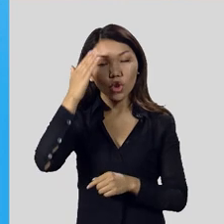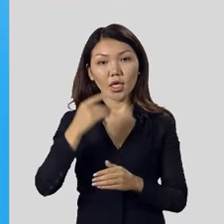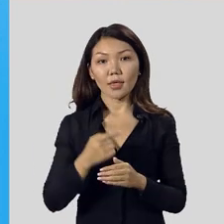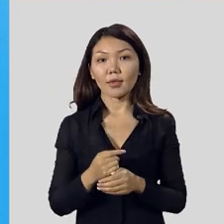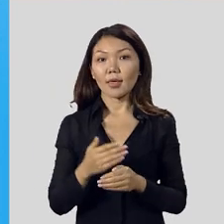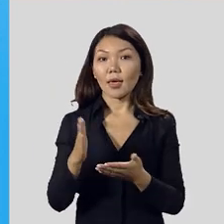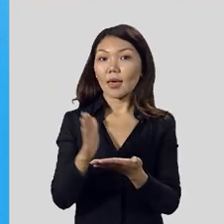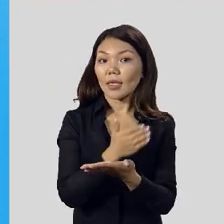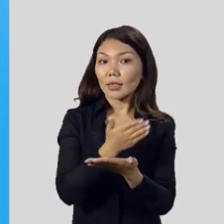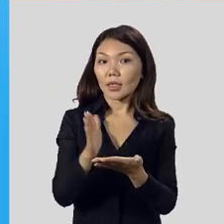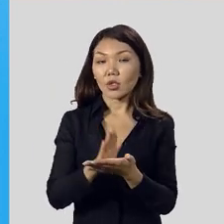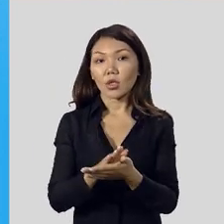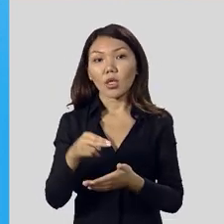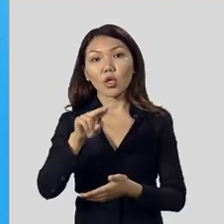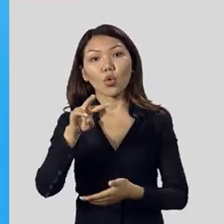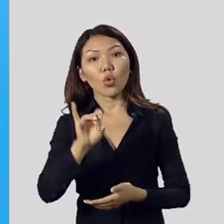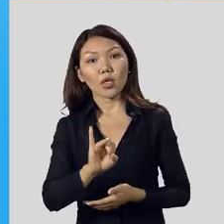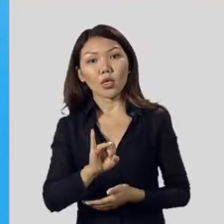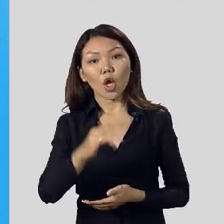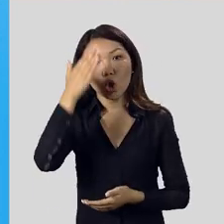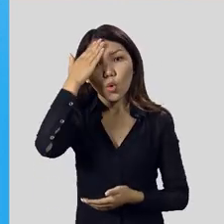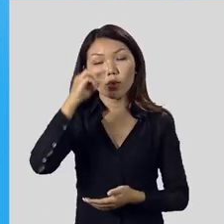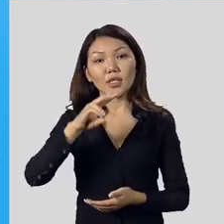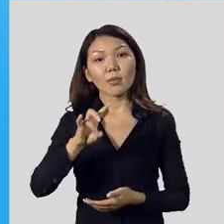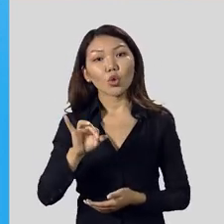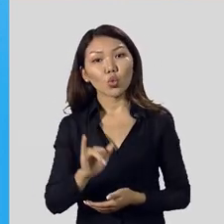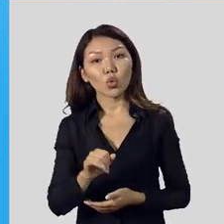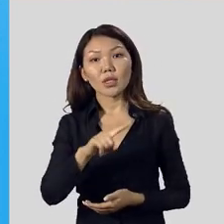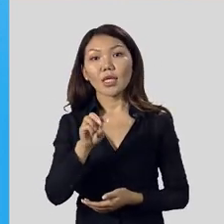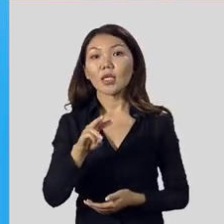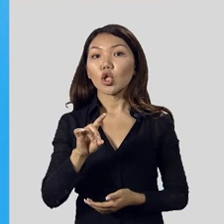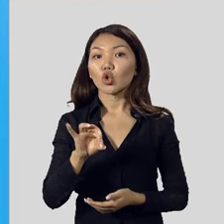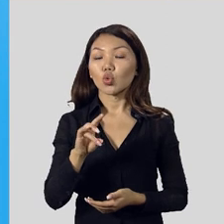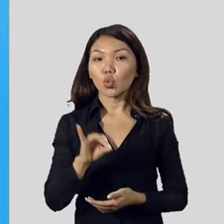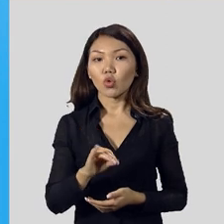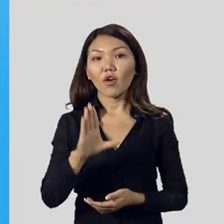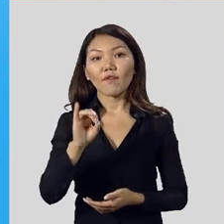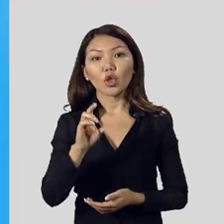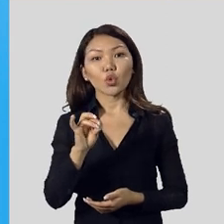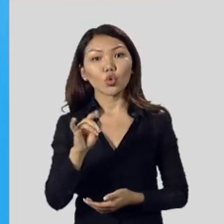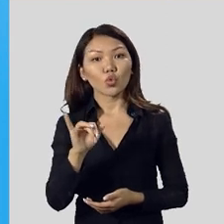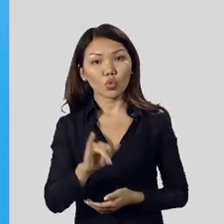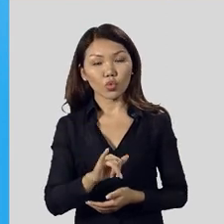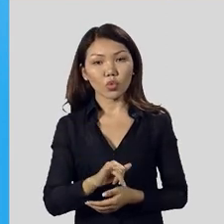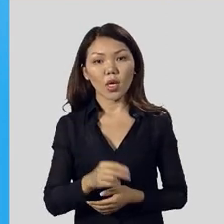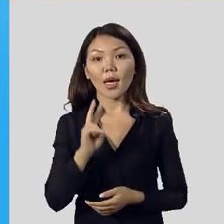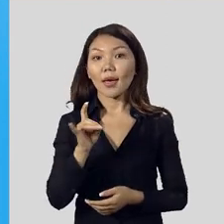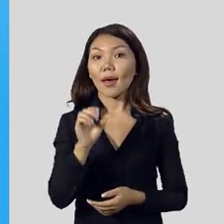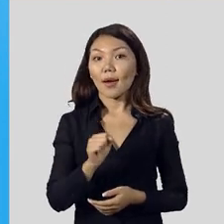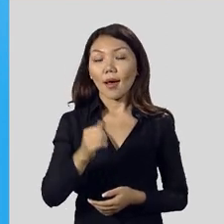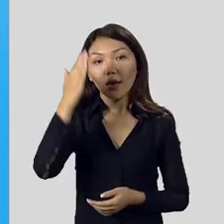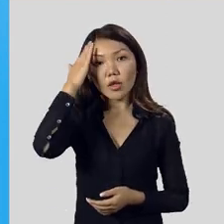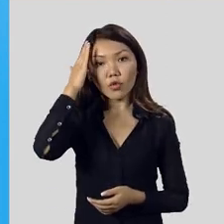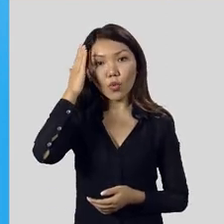на доли – лобную, теменную, затылочную и височную. Кора